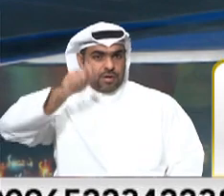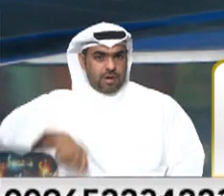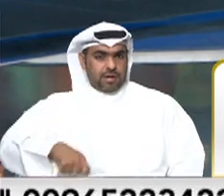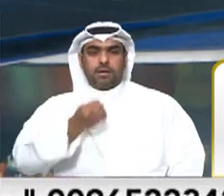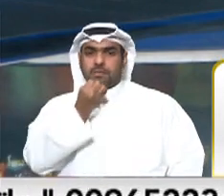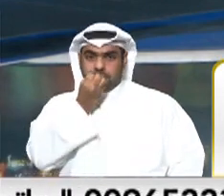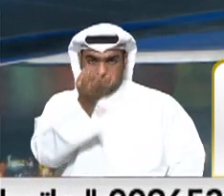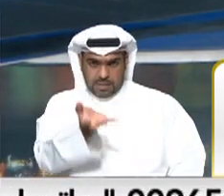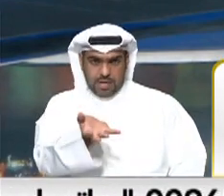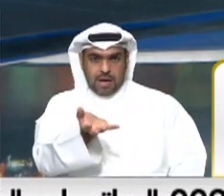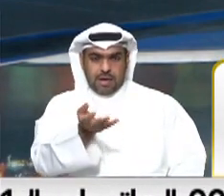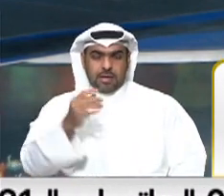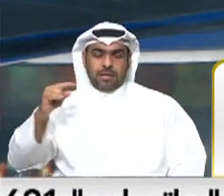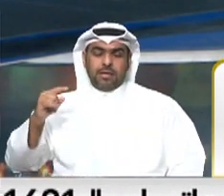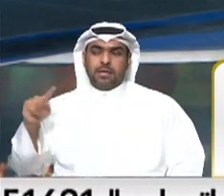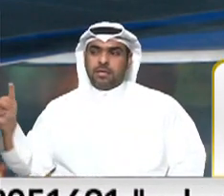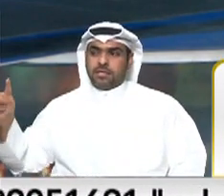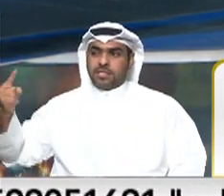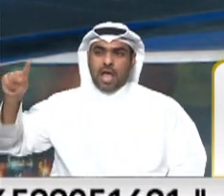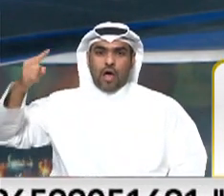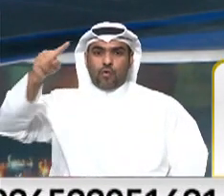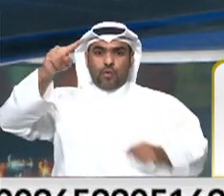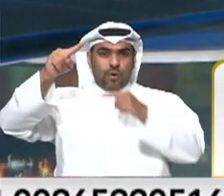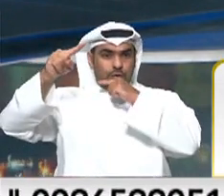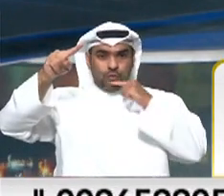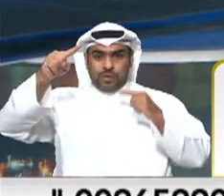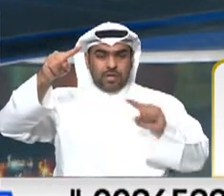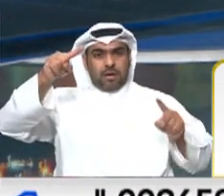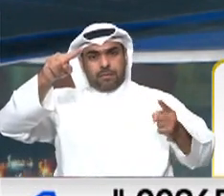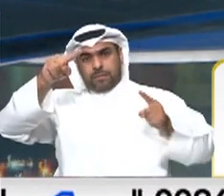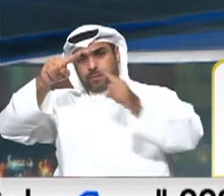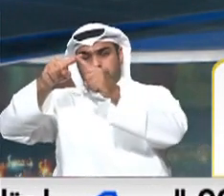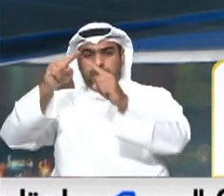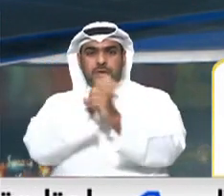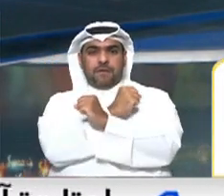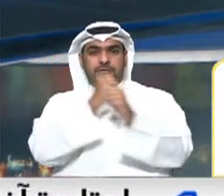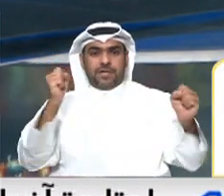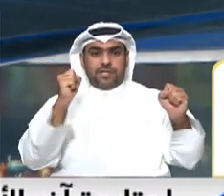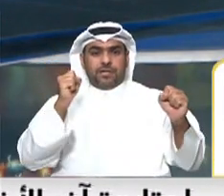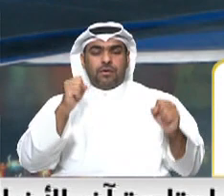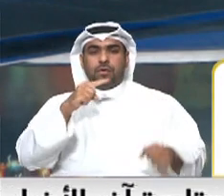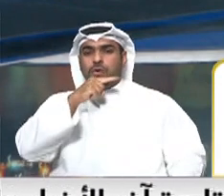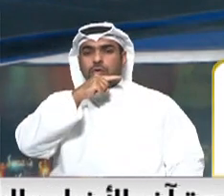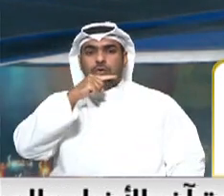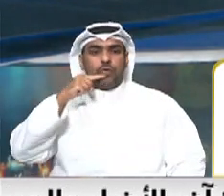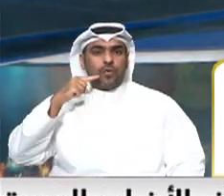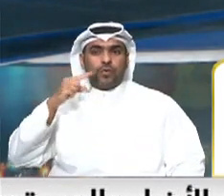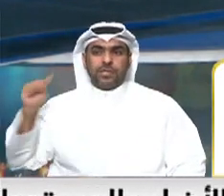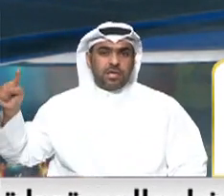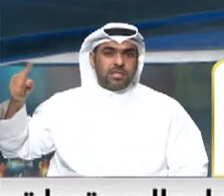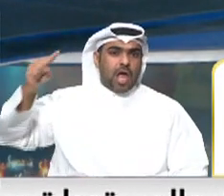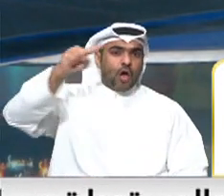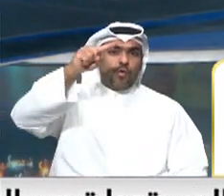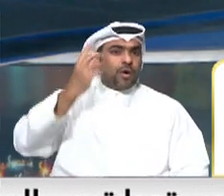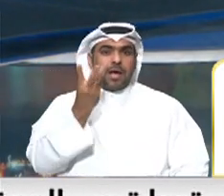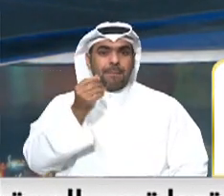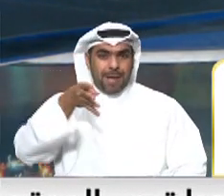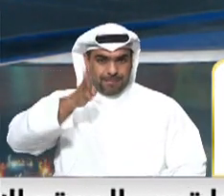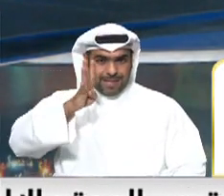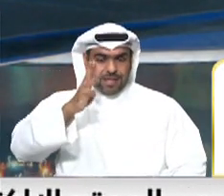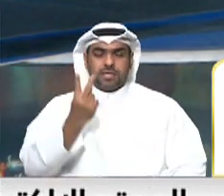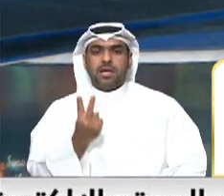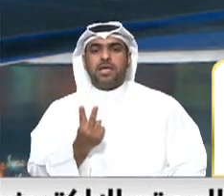من اسقاط سبعه صواريخ من اصل 14 اطلقتها روسيا في هجوم الليله الماضيه واسقط كذلك